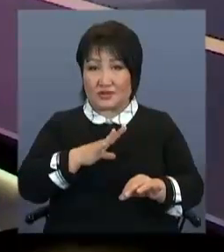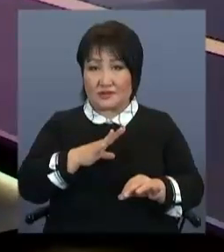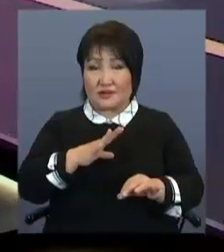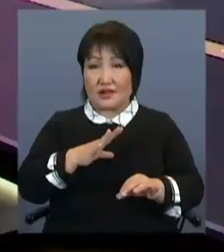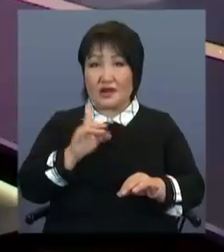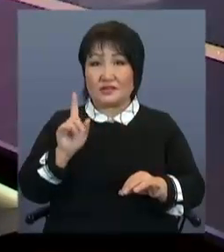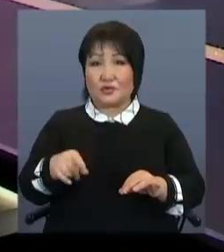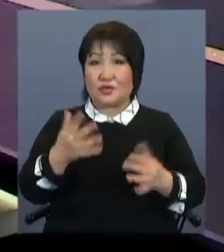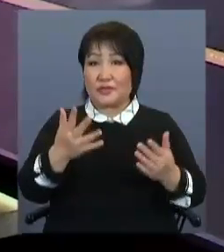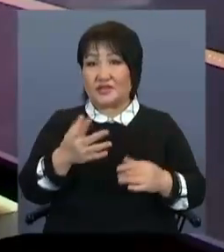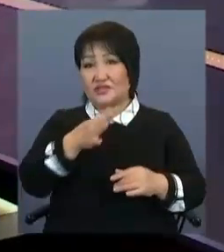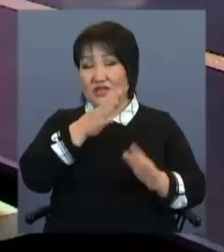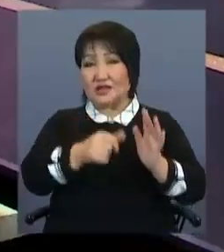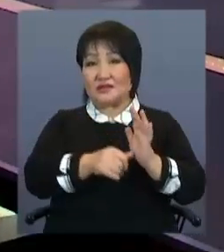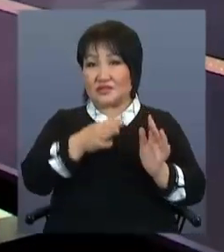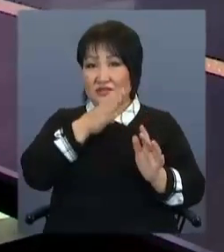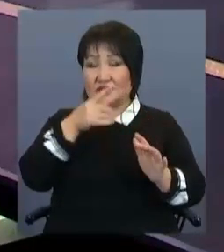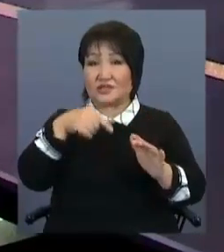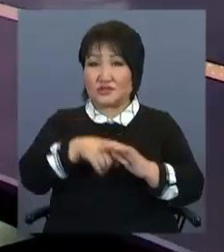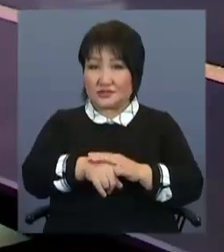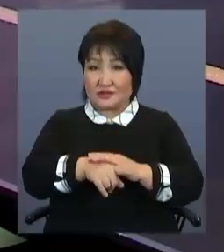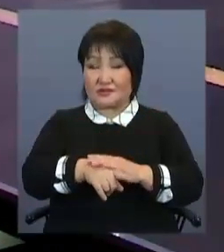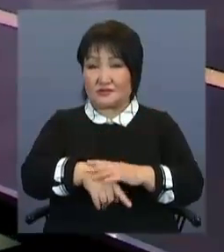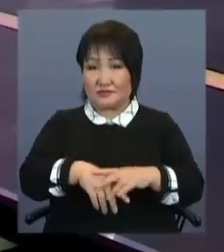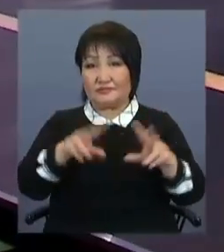Сол 5-6 жылдың ішінде шүкірлік